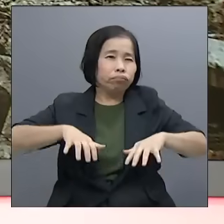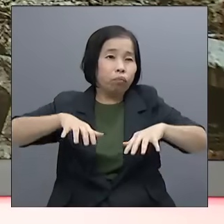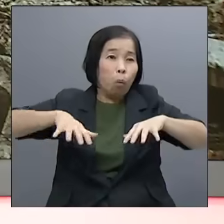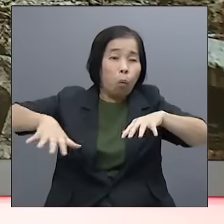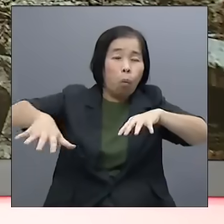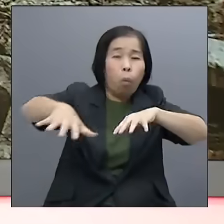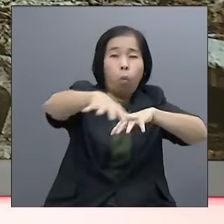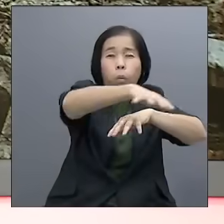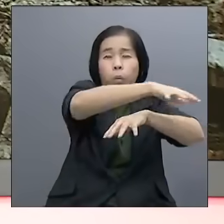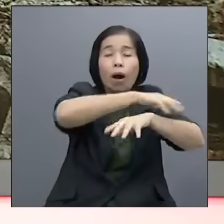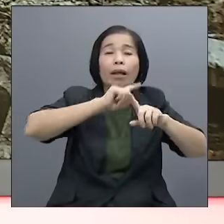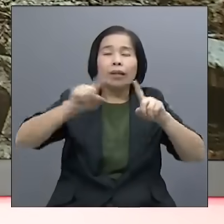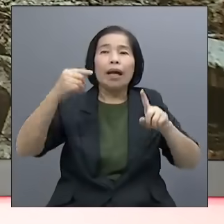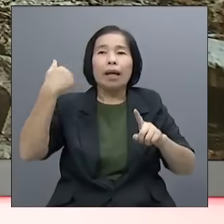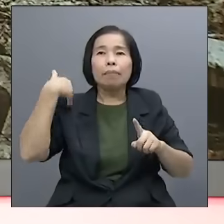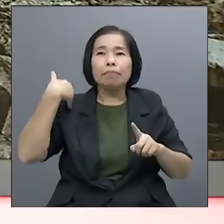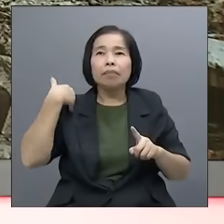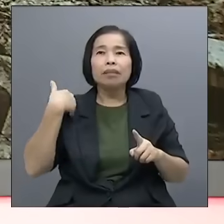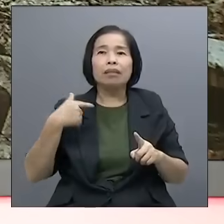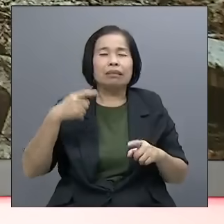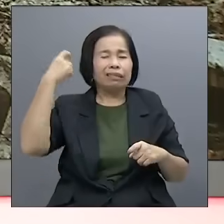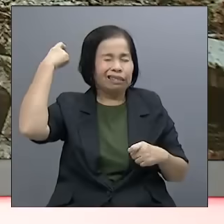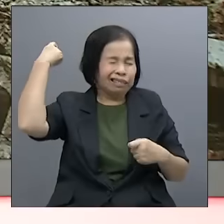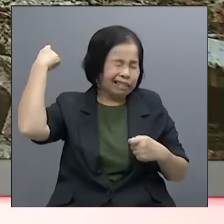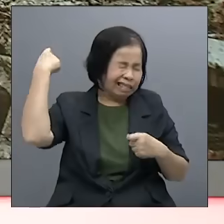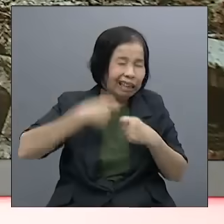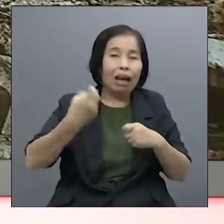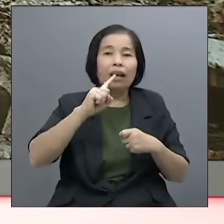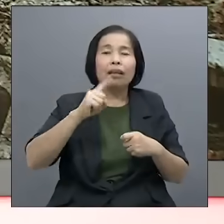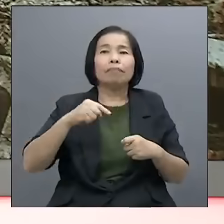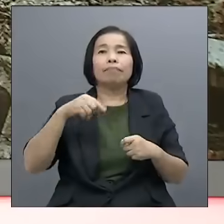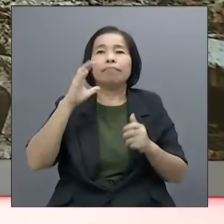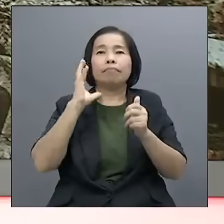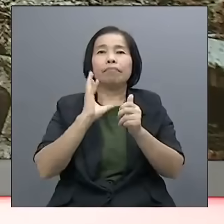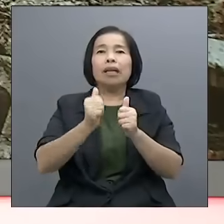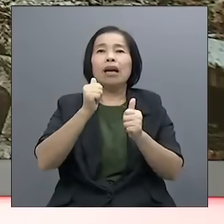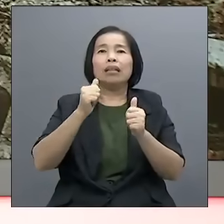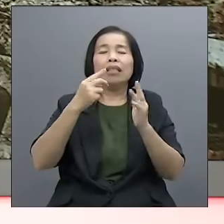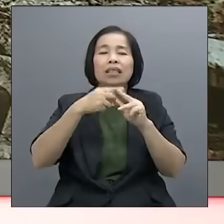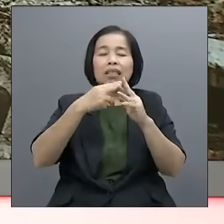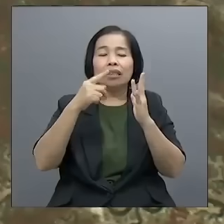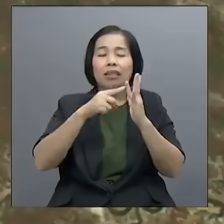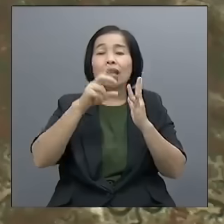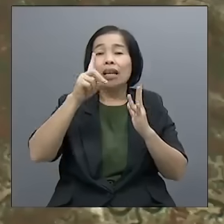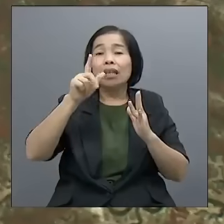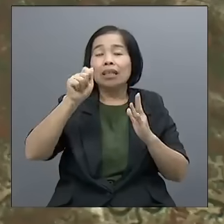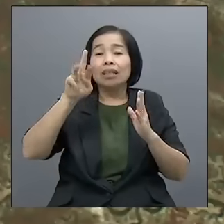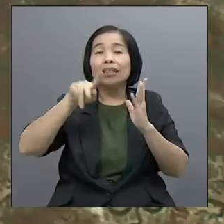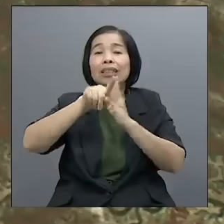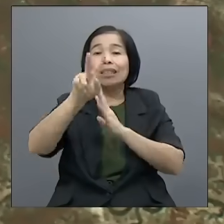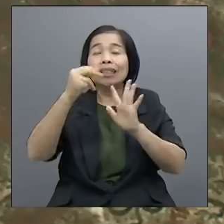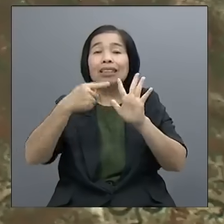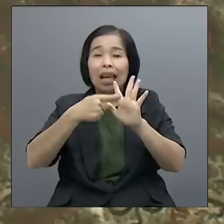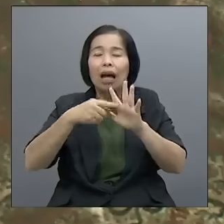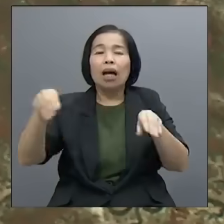ายเมืองแต่หนึ่งในเมืองที่ได้รับผลกระทบรุนแรงที่สุดนะคะหนีไม่พ้นเมืองนี้ค่ะเมืองเดอร์นานะคะเป็นเมืองท่าติดทะเลเม